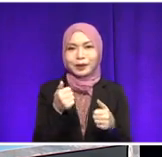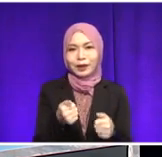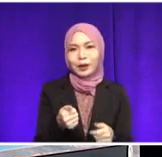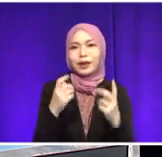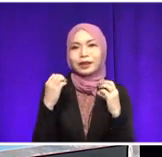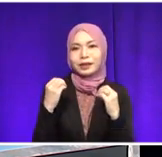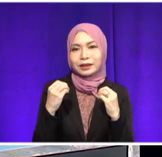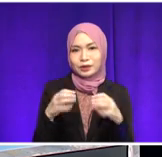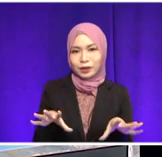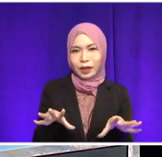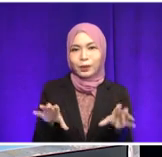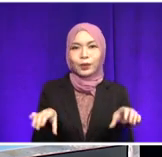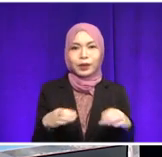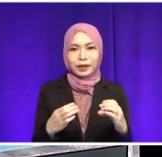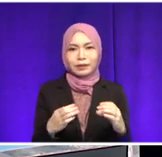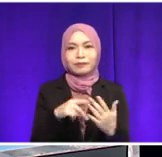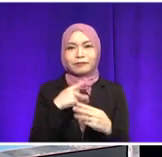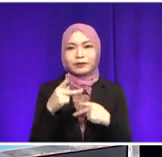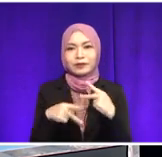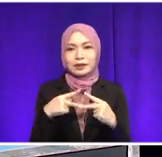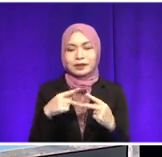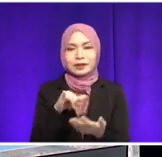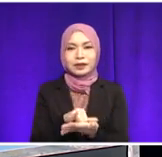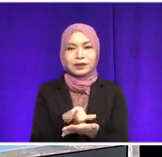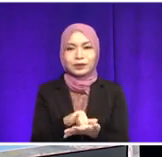tersebut sekarang nih kalau event